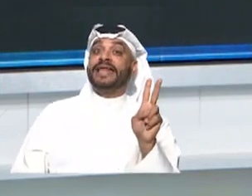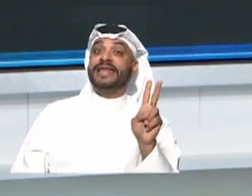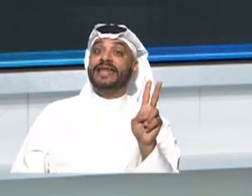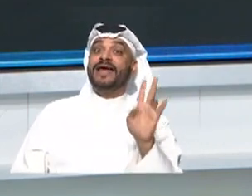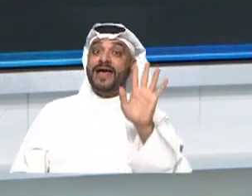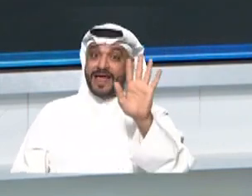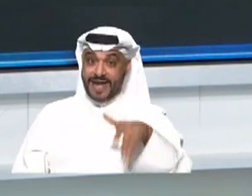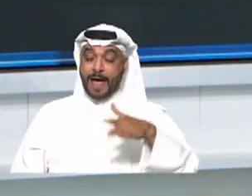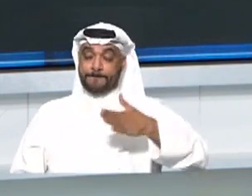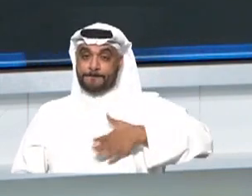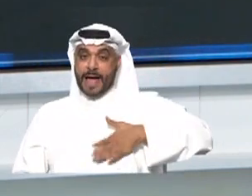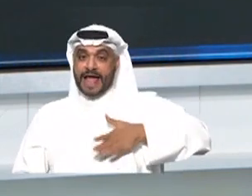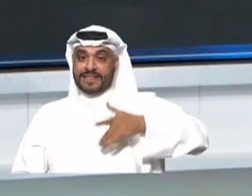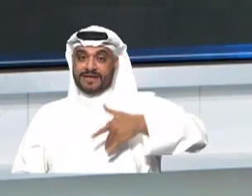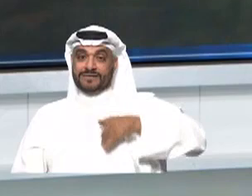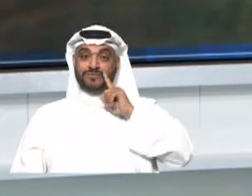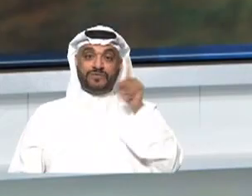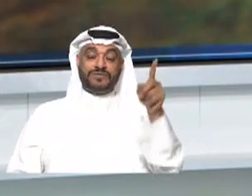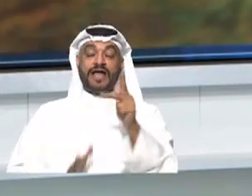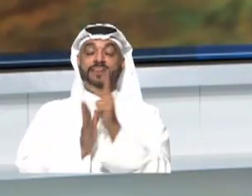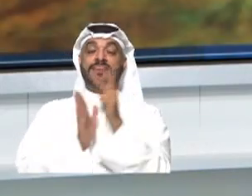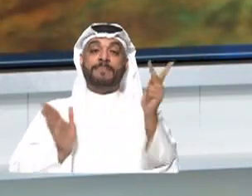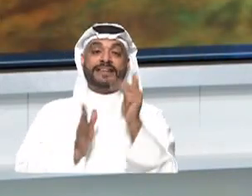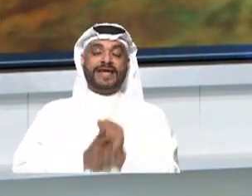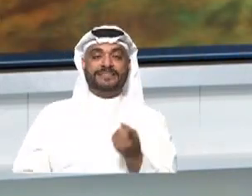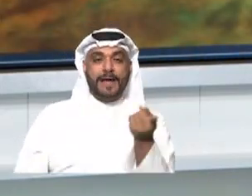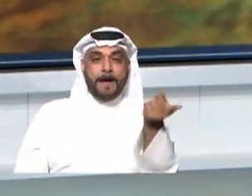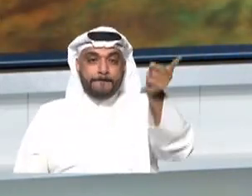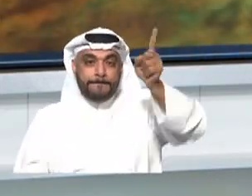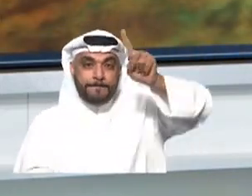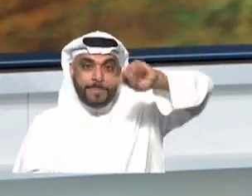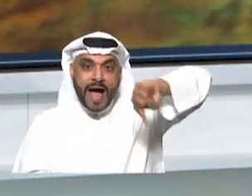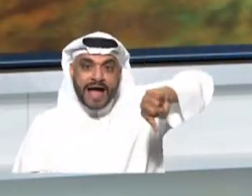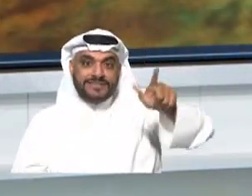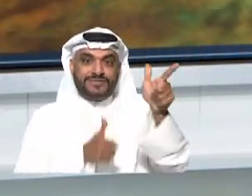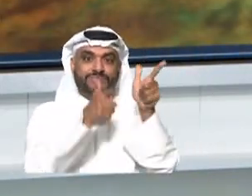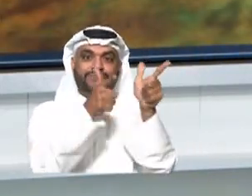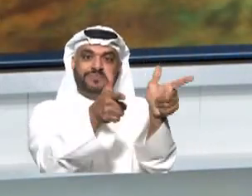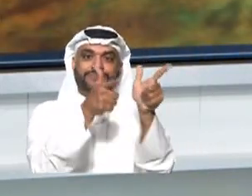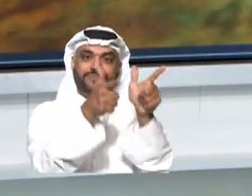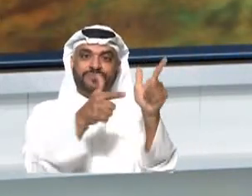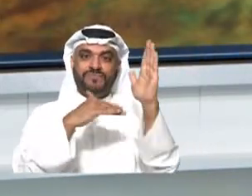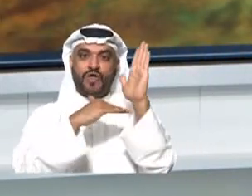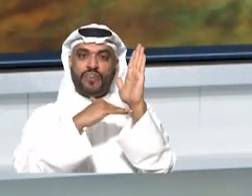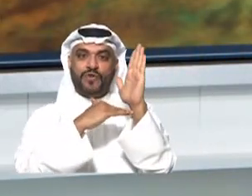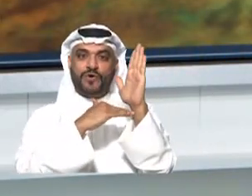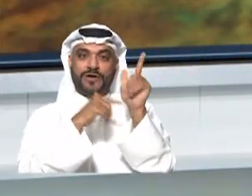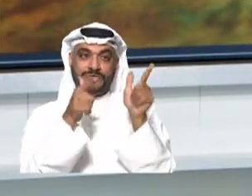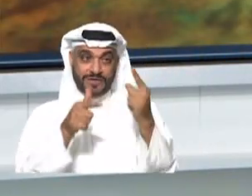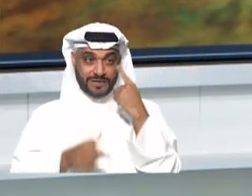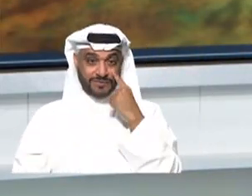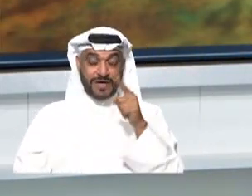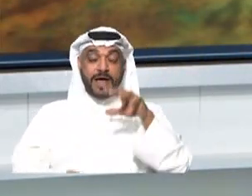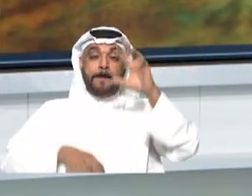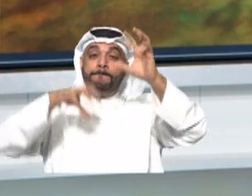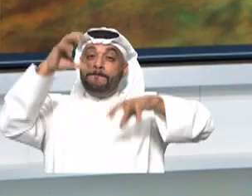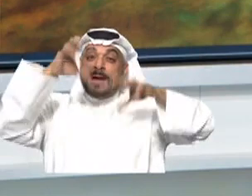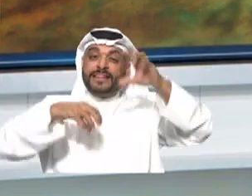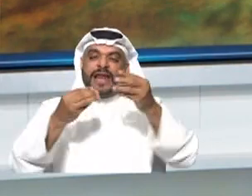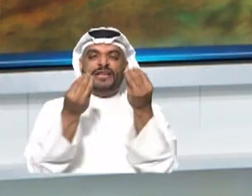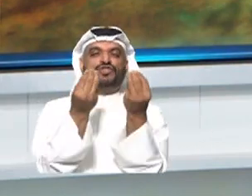الشقاية قد تصل إلى 18 درجة مئوية. في مساء الغد فرص أمطار الخير مستمرة معانا ولكن متوقع أنها تقل